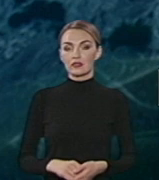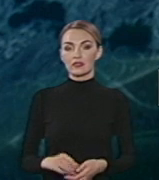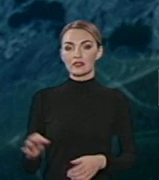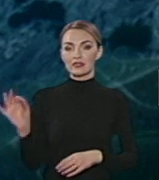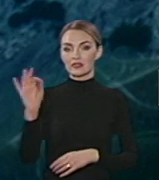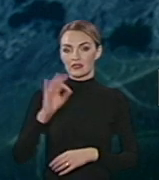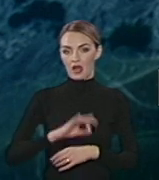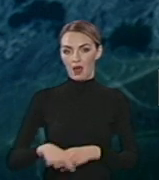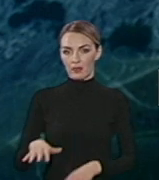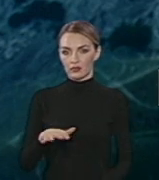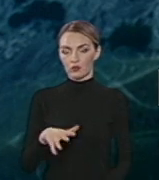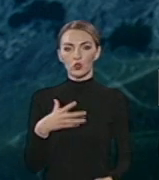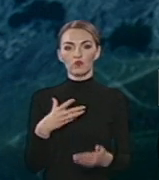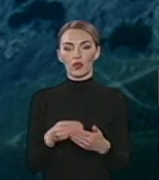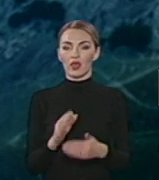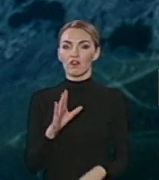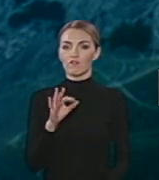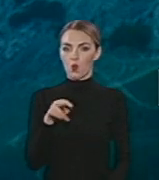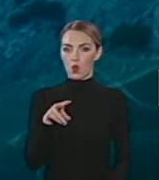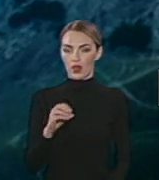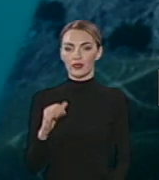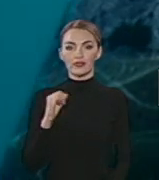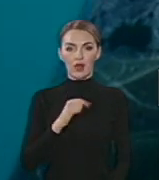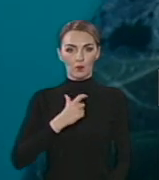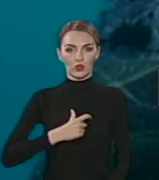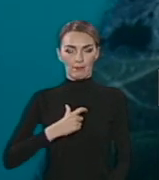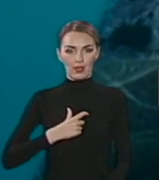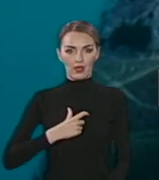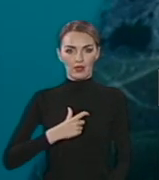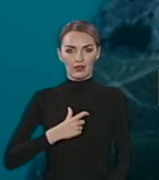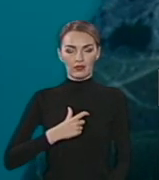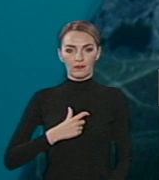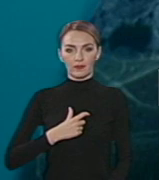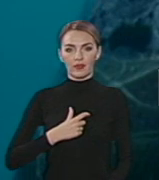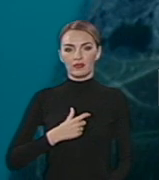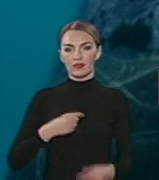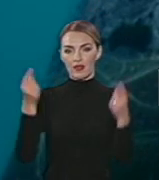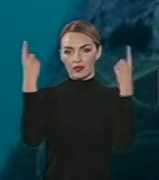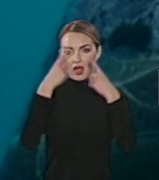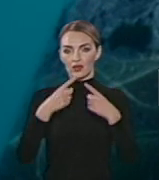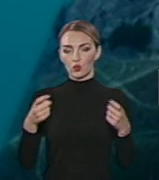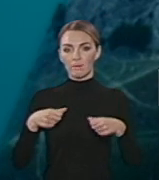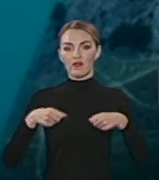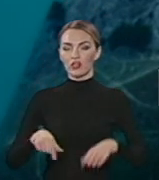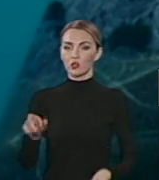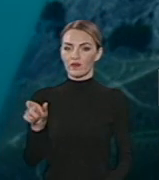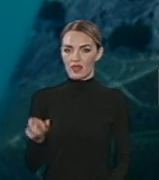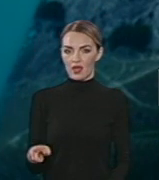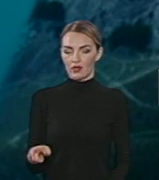Запад по своей воле, сам по себе, да, с одной стороны, декларируя права